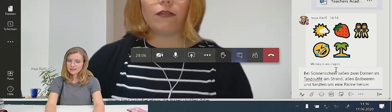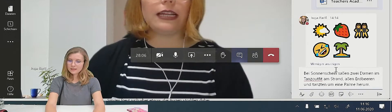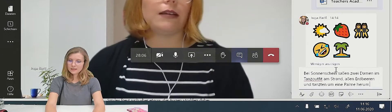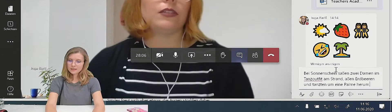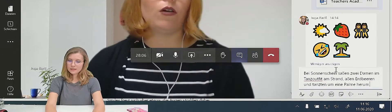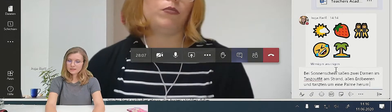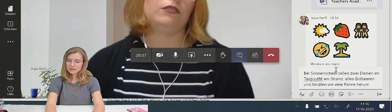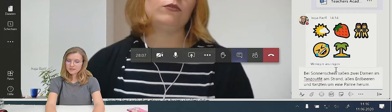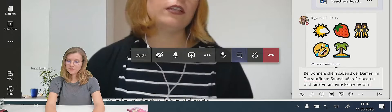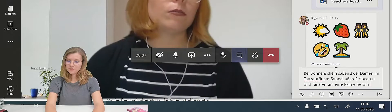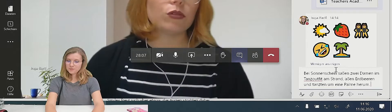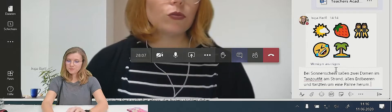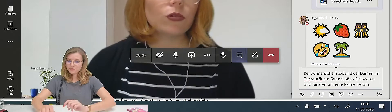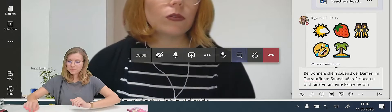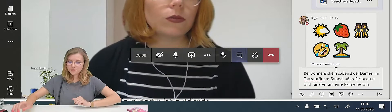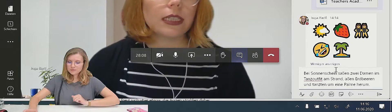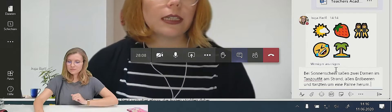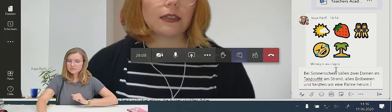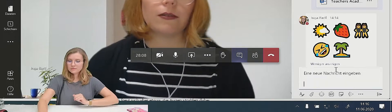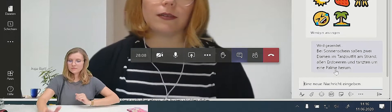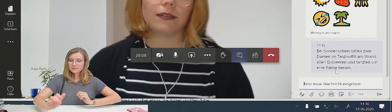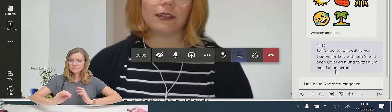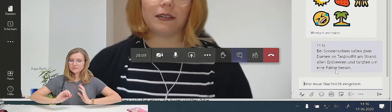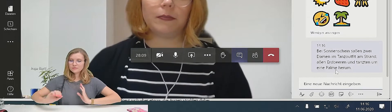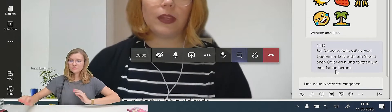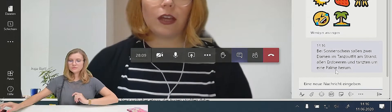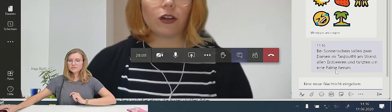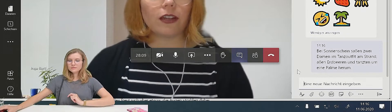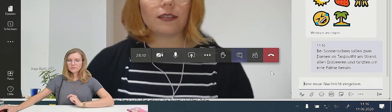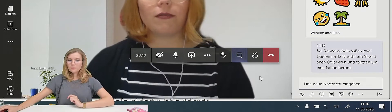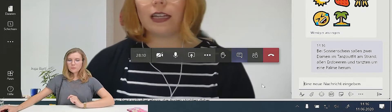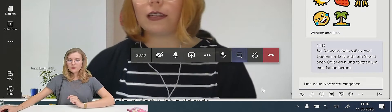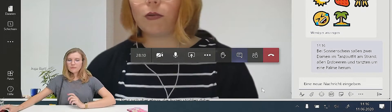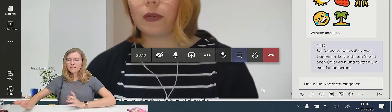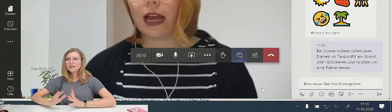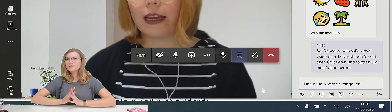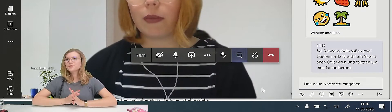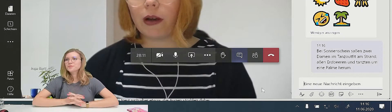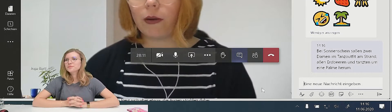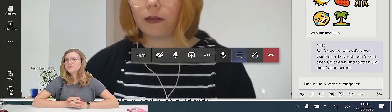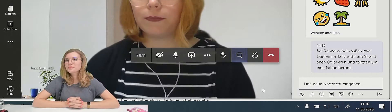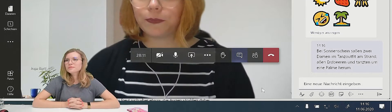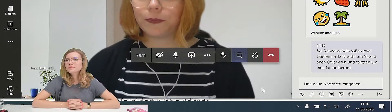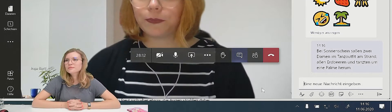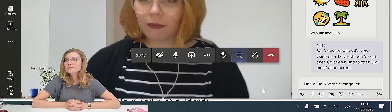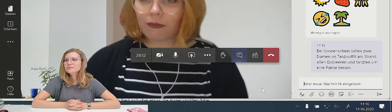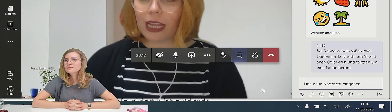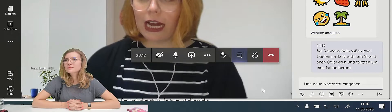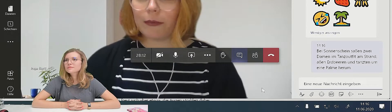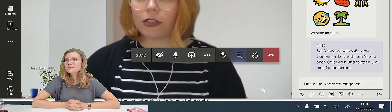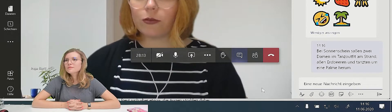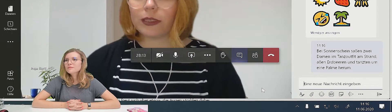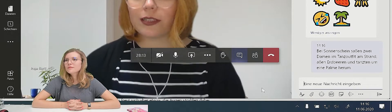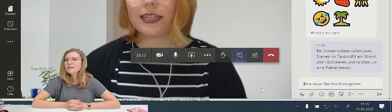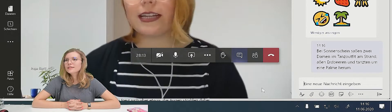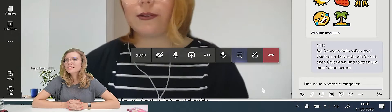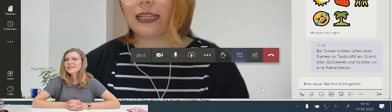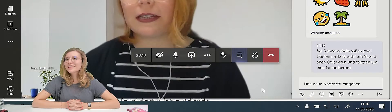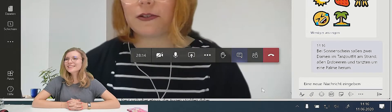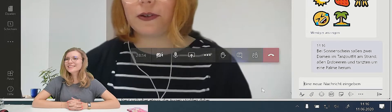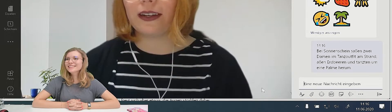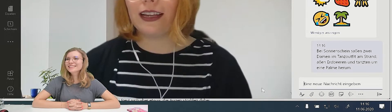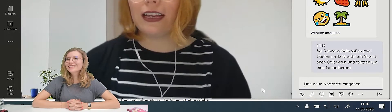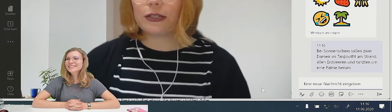heißt, vielleicht haben sie auch einen persönlichen Bezug zu denen und können das dann vielleicht auch mit einbauen. Ah Mensch, du bist ja schnell.